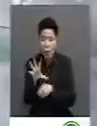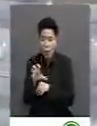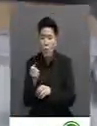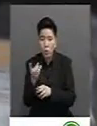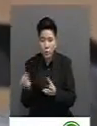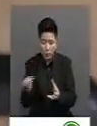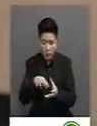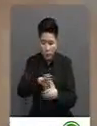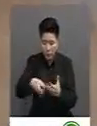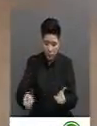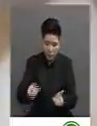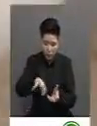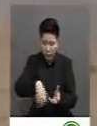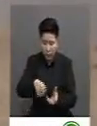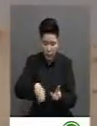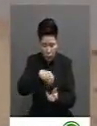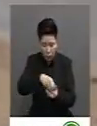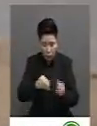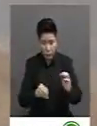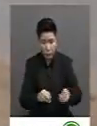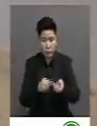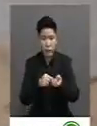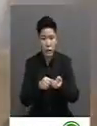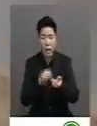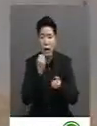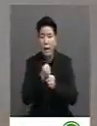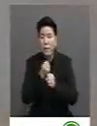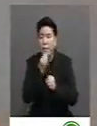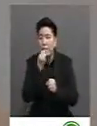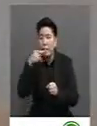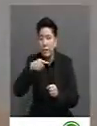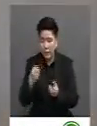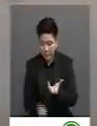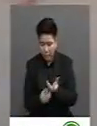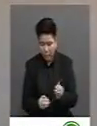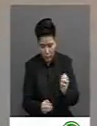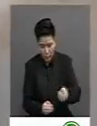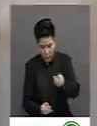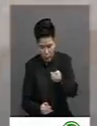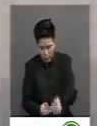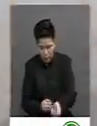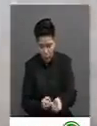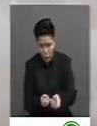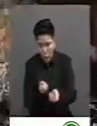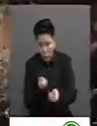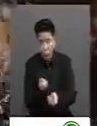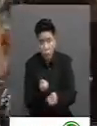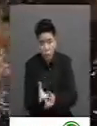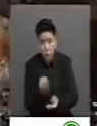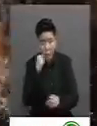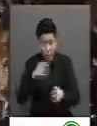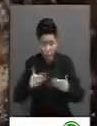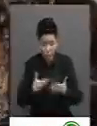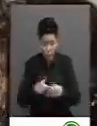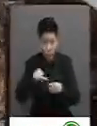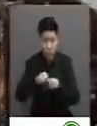สดโดยนำทั้งหมดมาคลุกเคล้าผสมกับเครื่องปรุงพิเศษและใส่เจหวักลงไปทอดในกระทะที่น้ำมัน